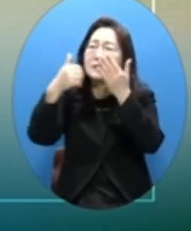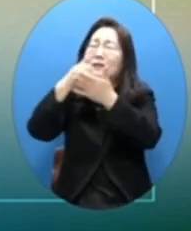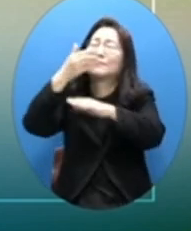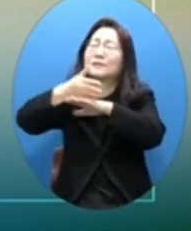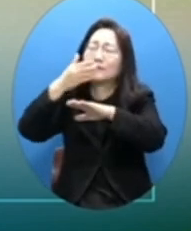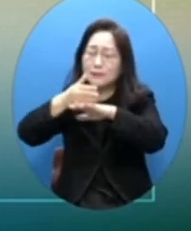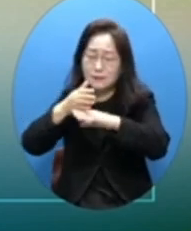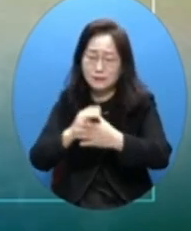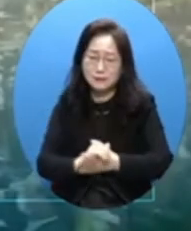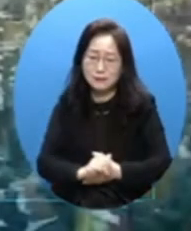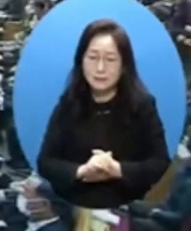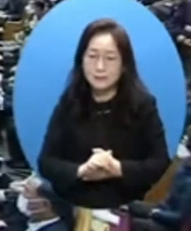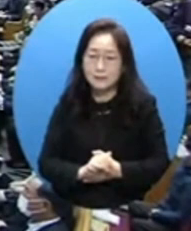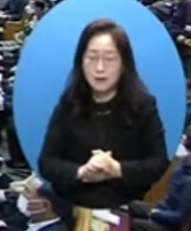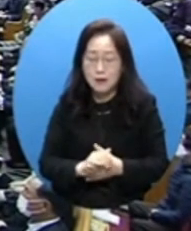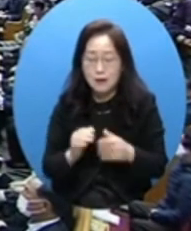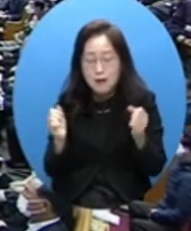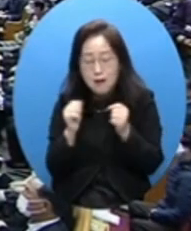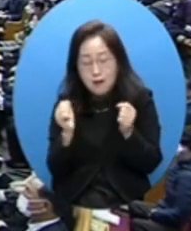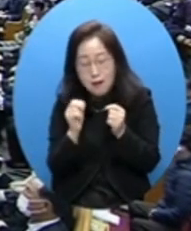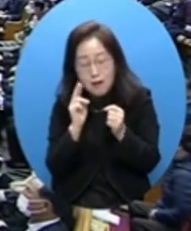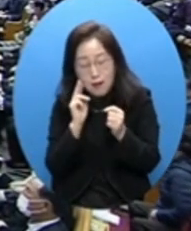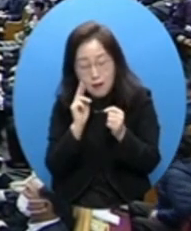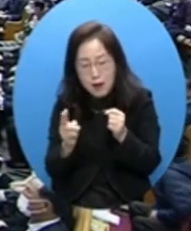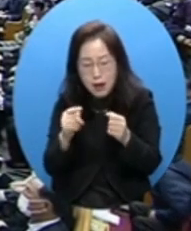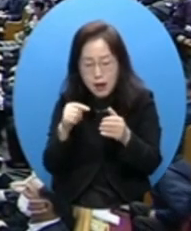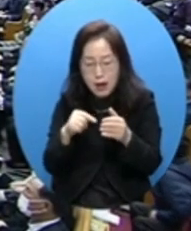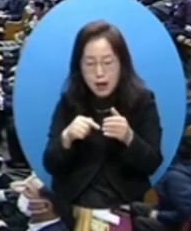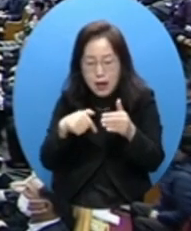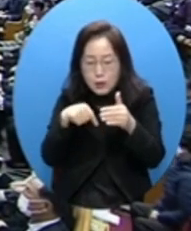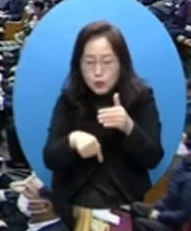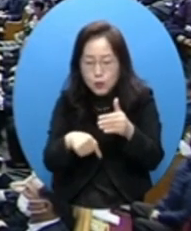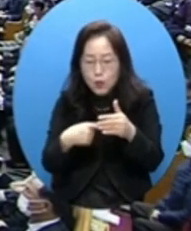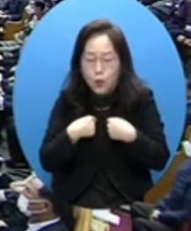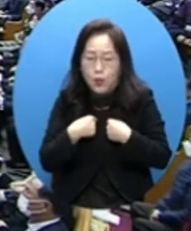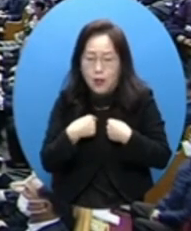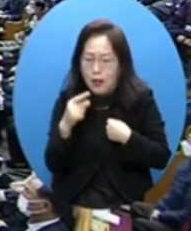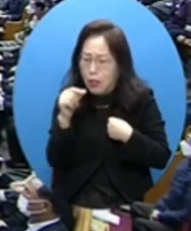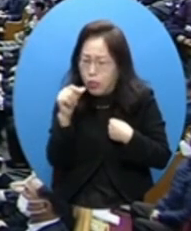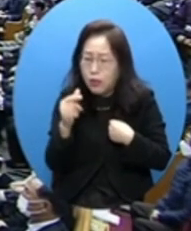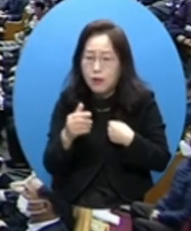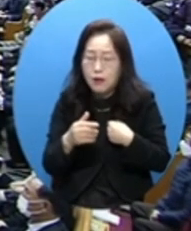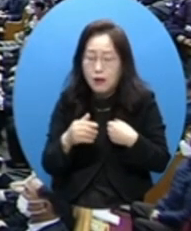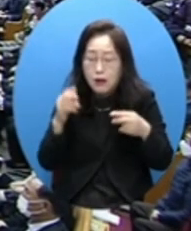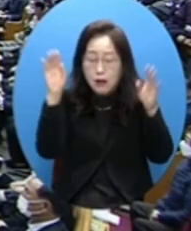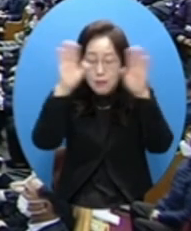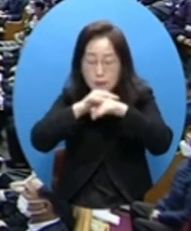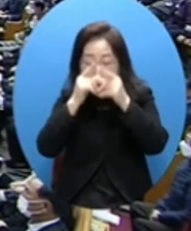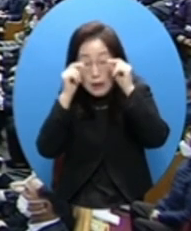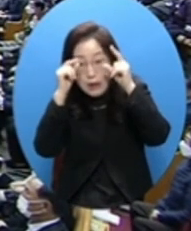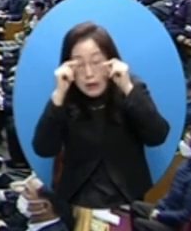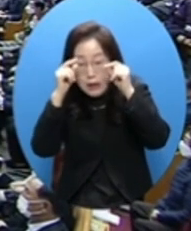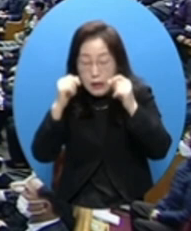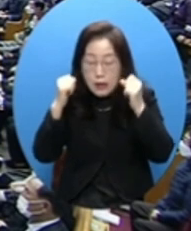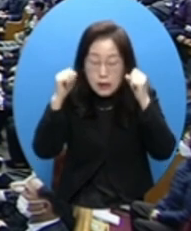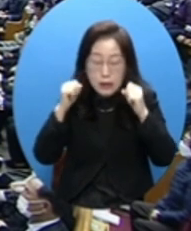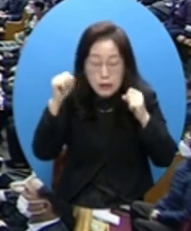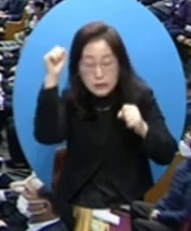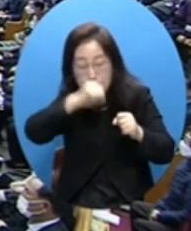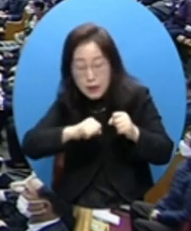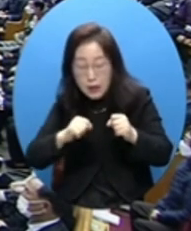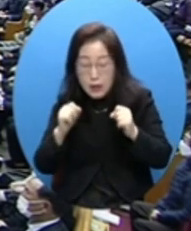드렸습니다 엄동설한에 내일 한번 입어보지 못하고 너무 추워서 잠을 자지 못하고 새벽에 일어나서 그냥 방을 빙빙 뛰어